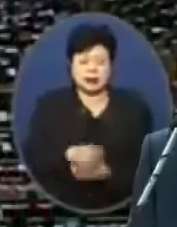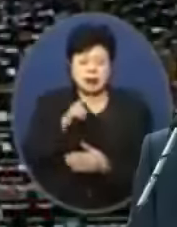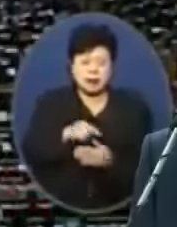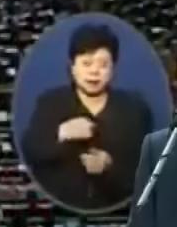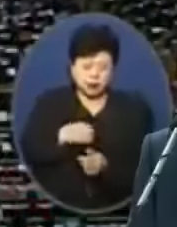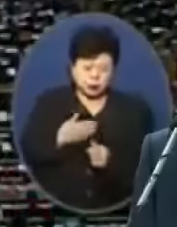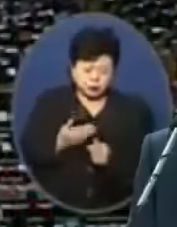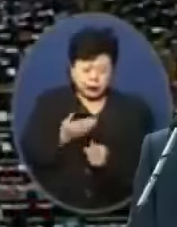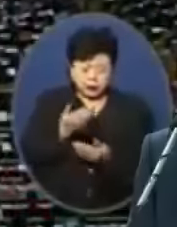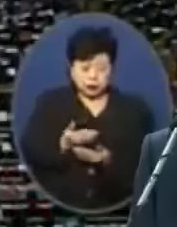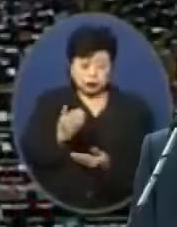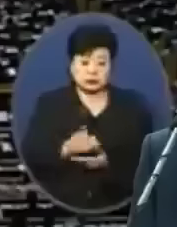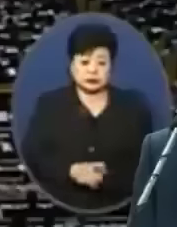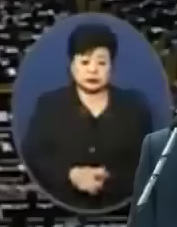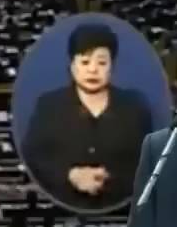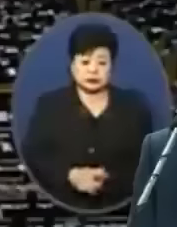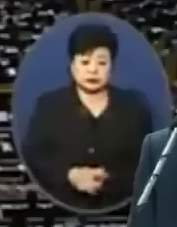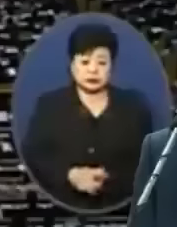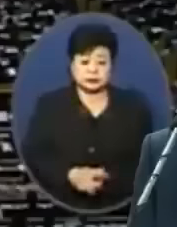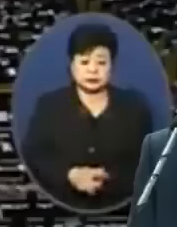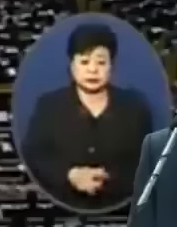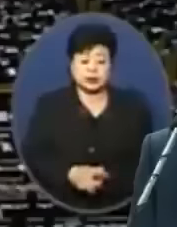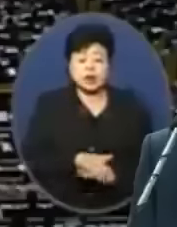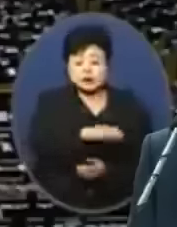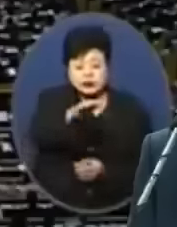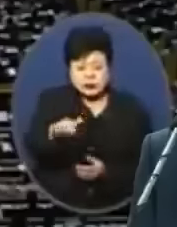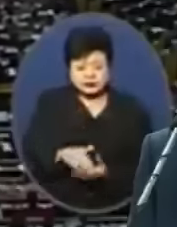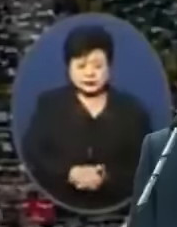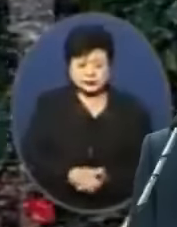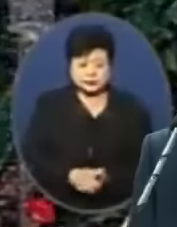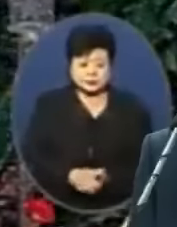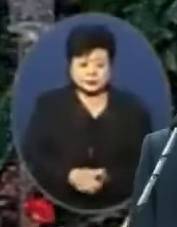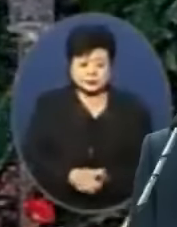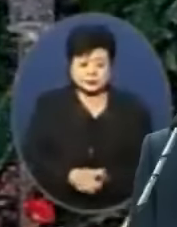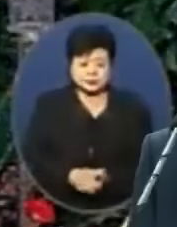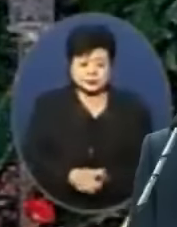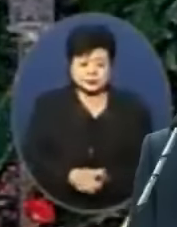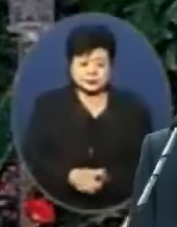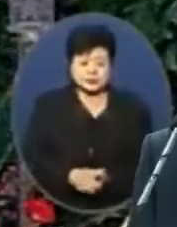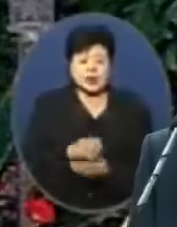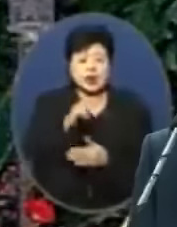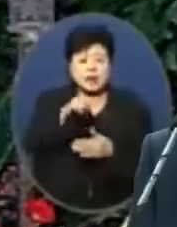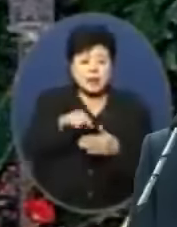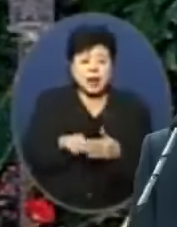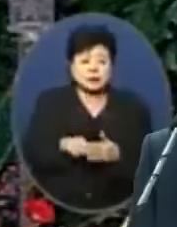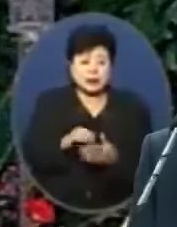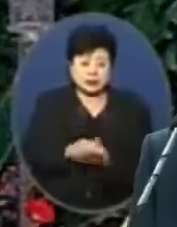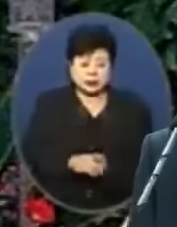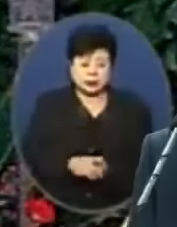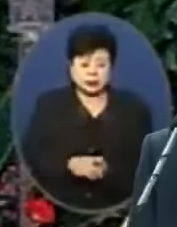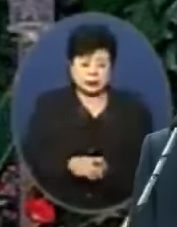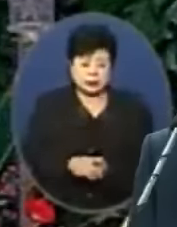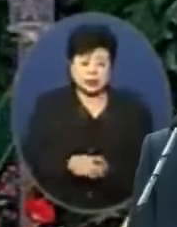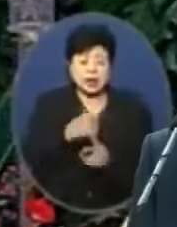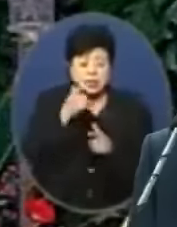마음을 괴롭게 하고 있는 것입니다. 우리는 이러나 저러나 마음속에